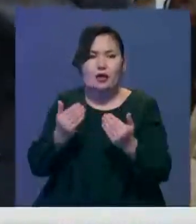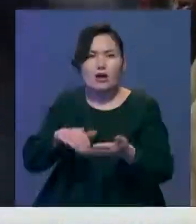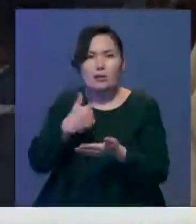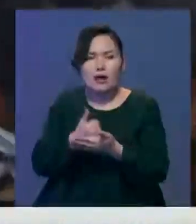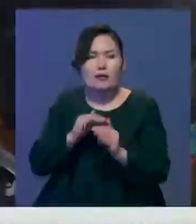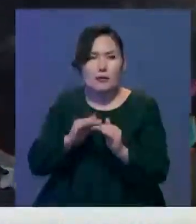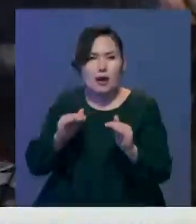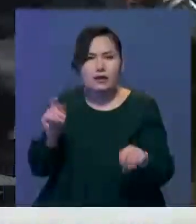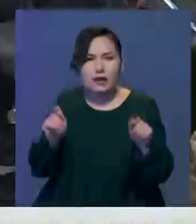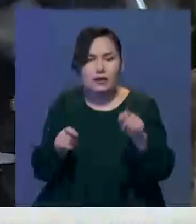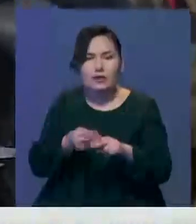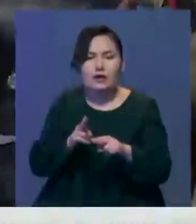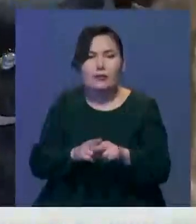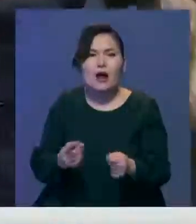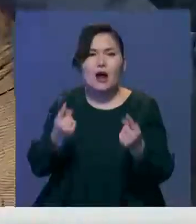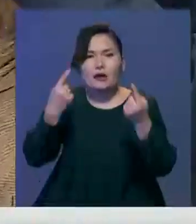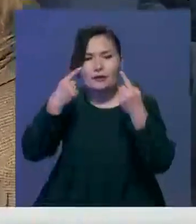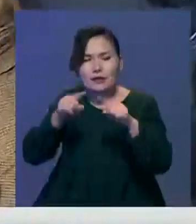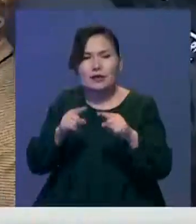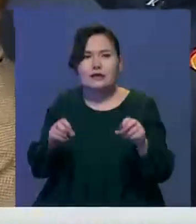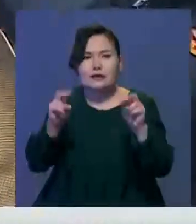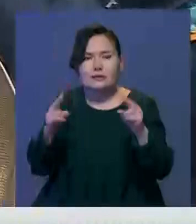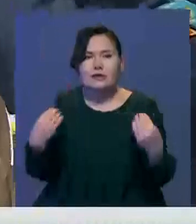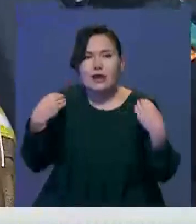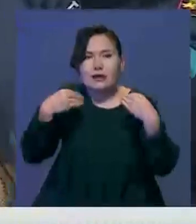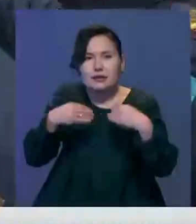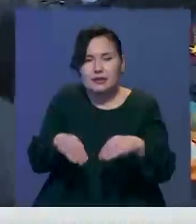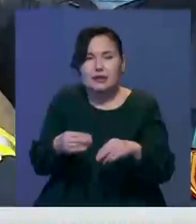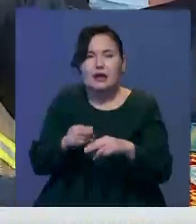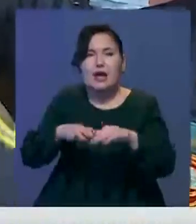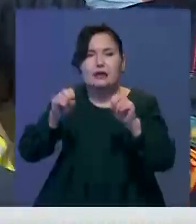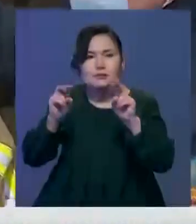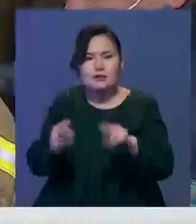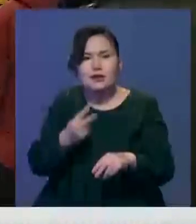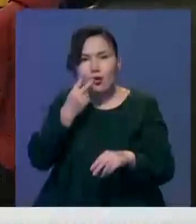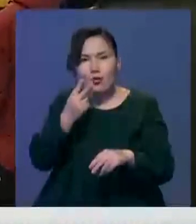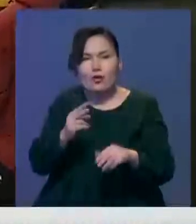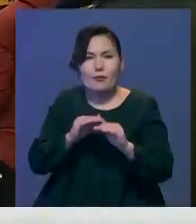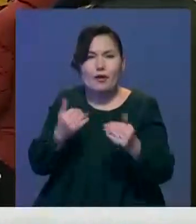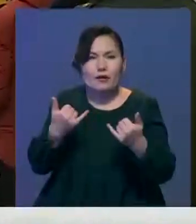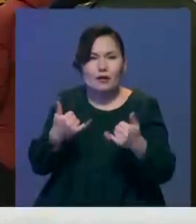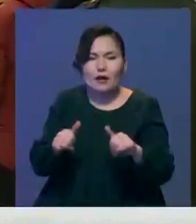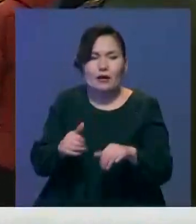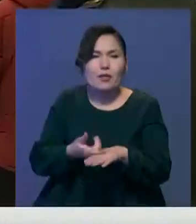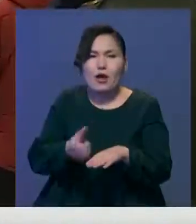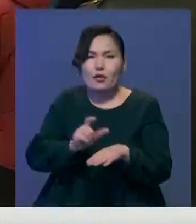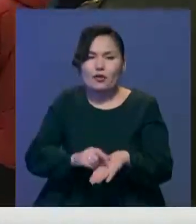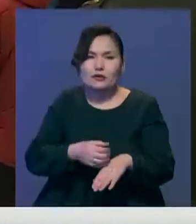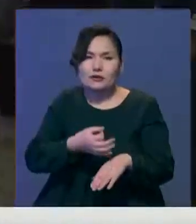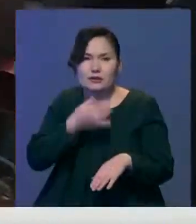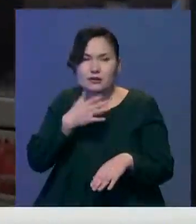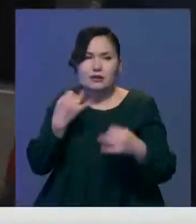қонағы балалар жетті. Алып техникамен арнайы киім киген адамдарға таңырқай қараған олар өздері де өрт сөндіруші кейпіне енуге